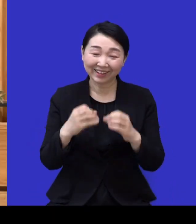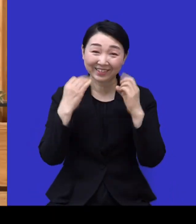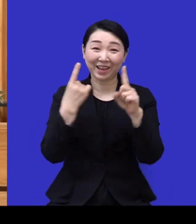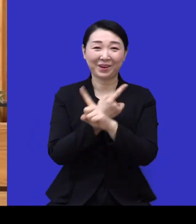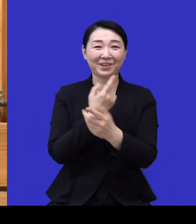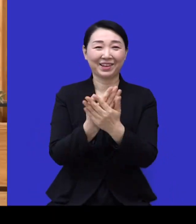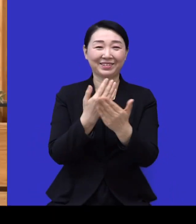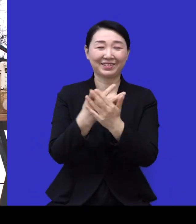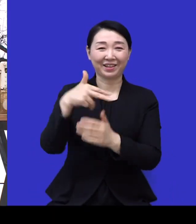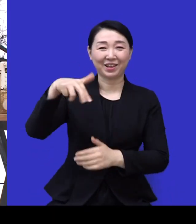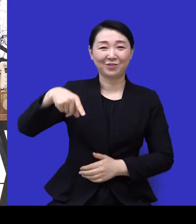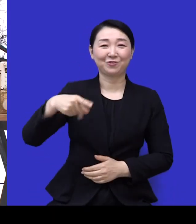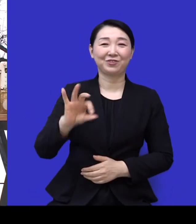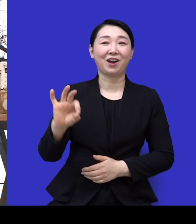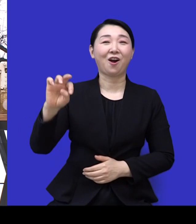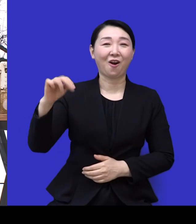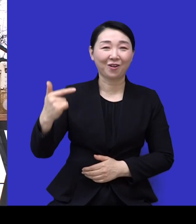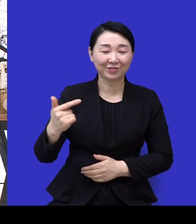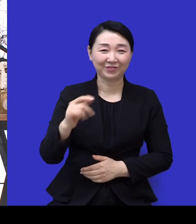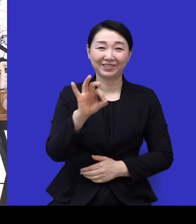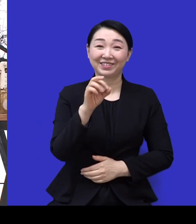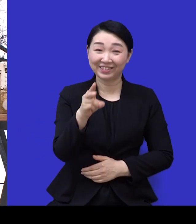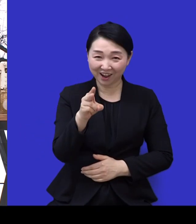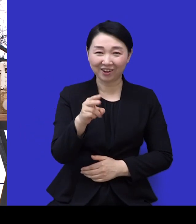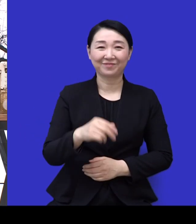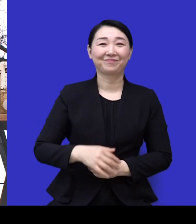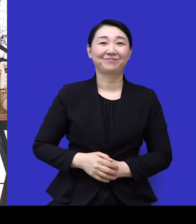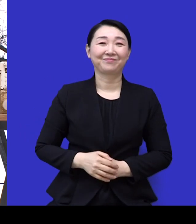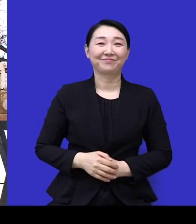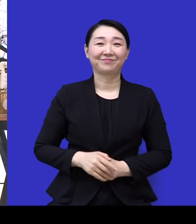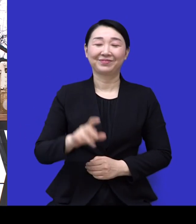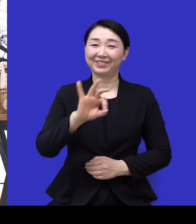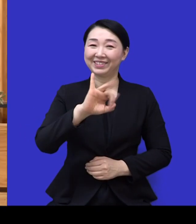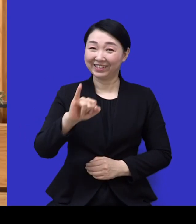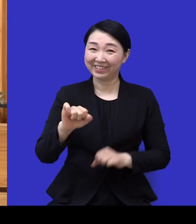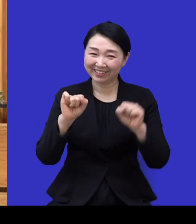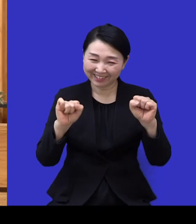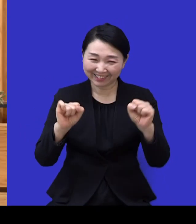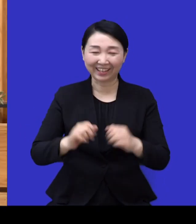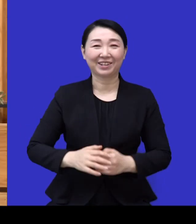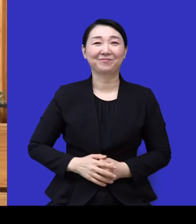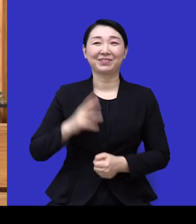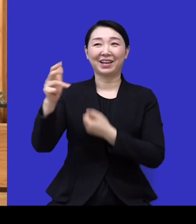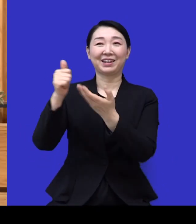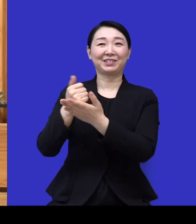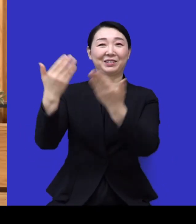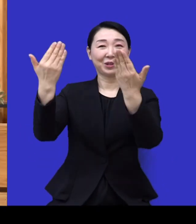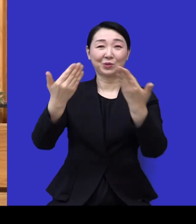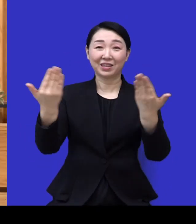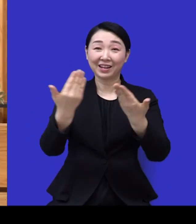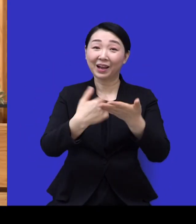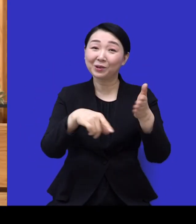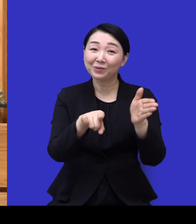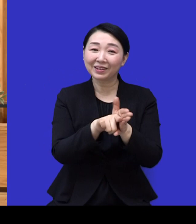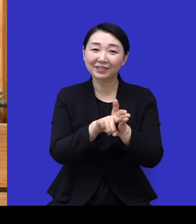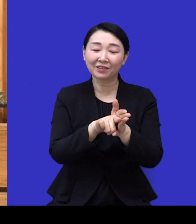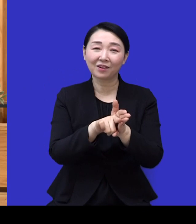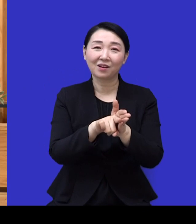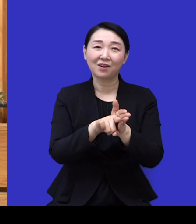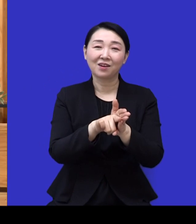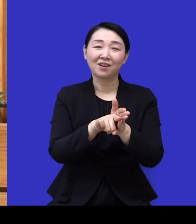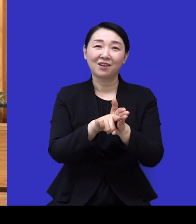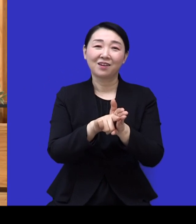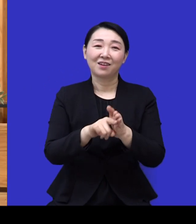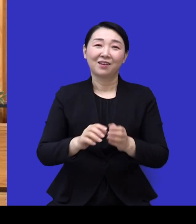안녕하세요. 새롭게 와서서 주영훈입니다. 안녕하세요. 연예일입니다. 안녕하세요. 이정수입니다. 하나님께서 주신 일을 하기 위해서 억소리